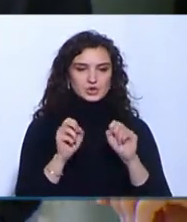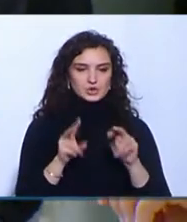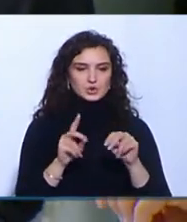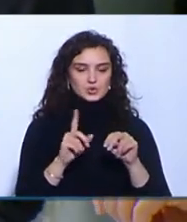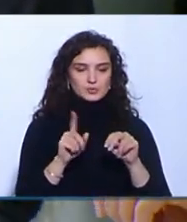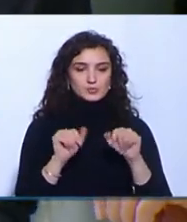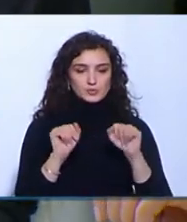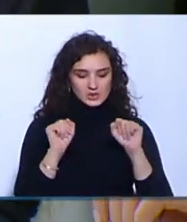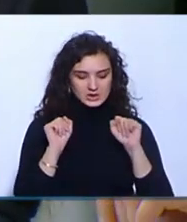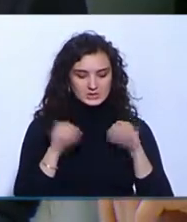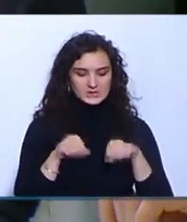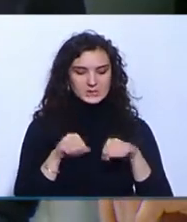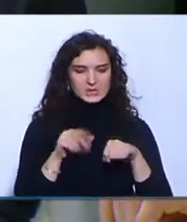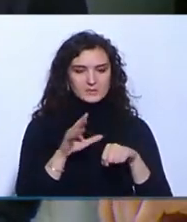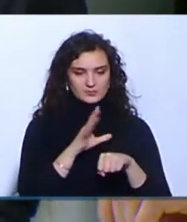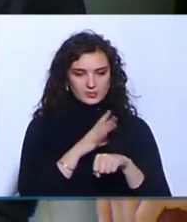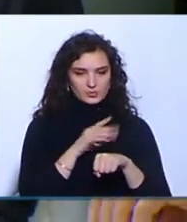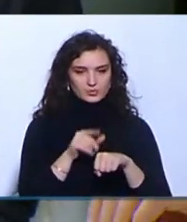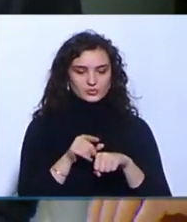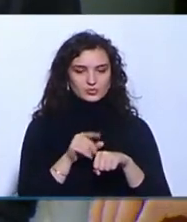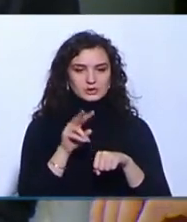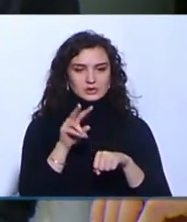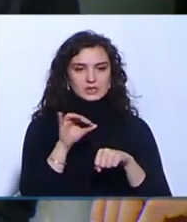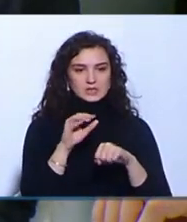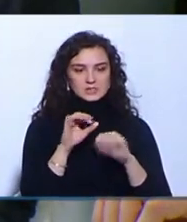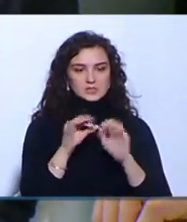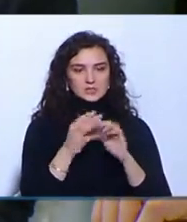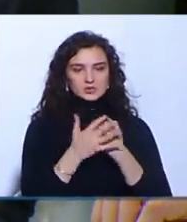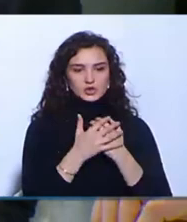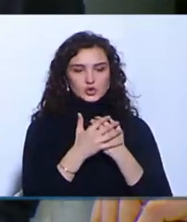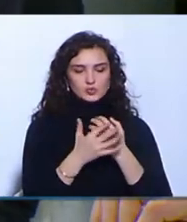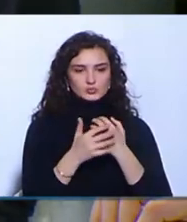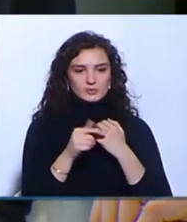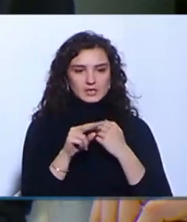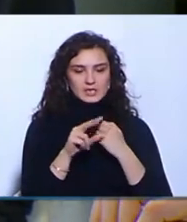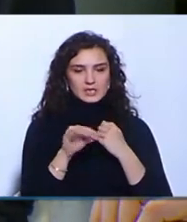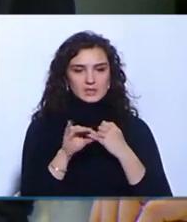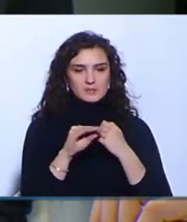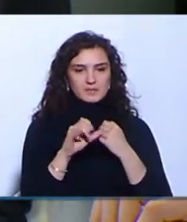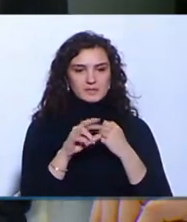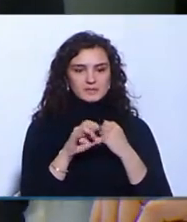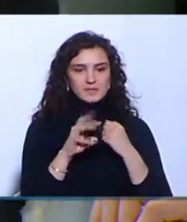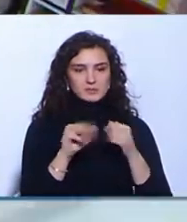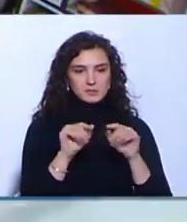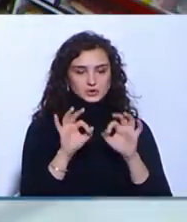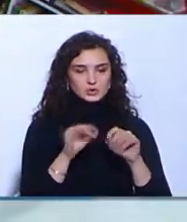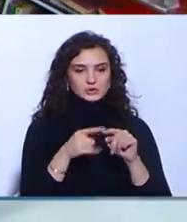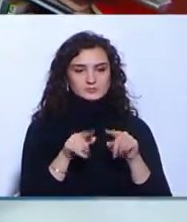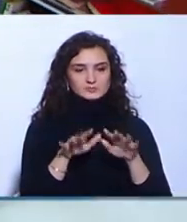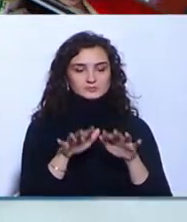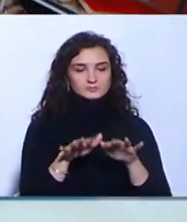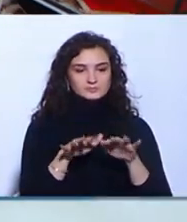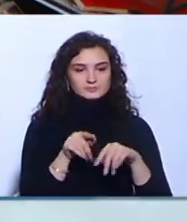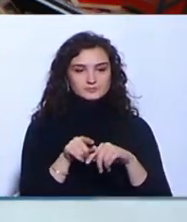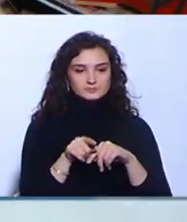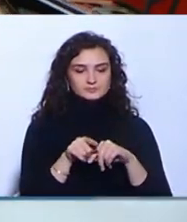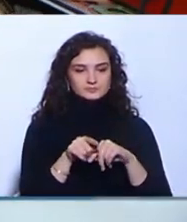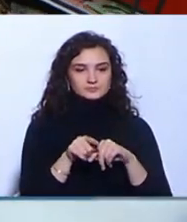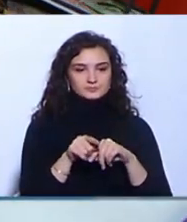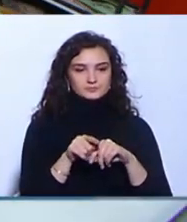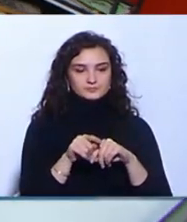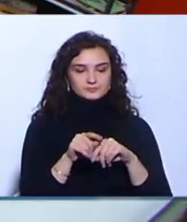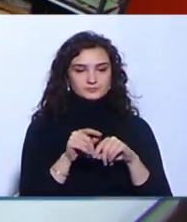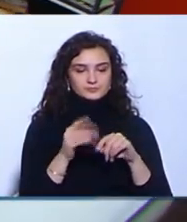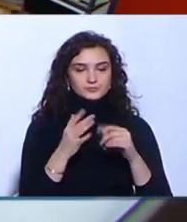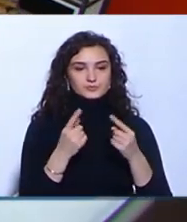რომ შესაძლებელია მოხდეს ლიმფური შეშფება, ლიმფედემა, ხო? სწორედ იმ მიდამოში, რომელიც არ